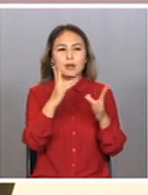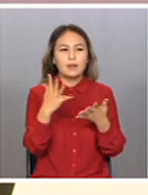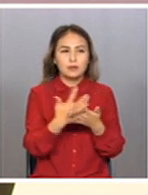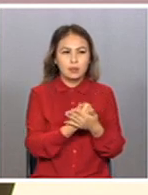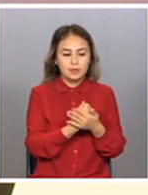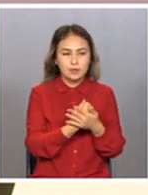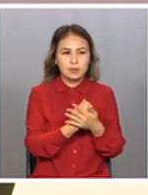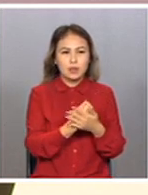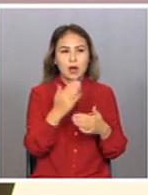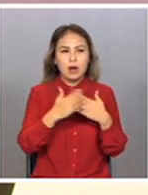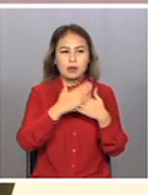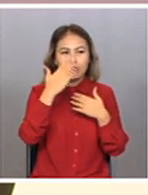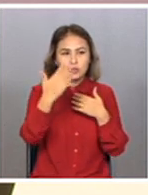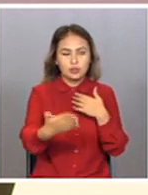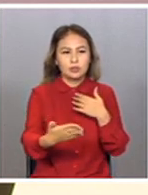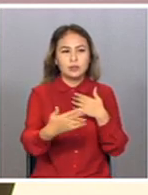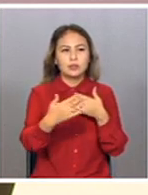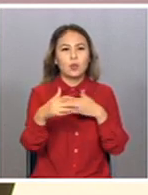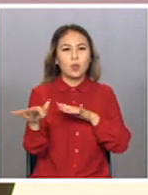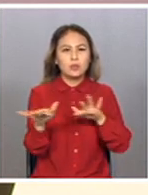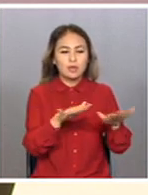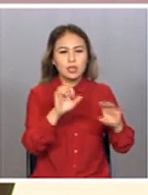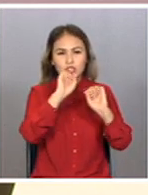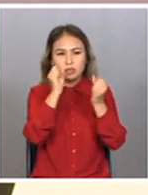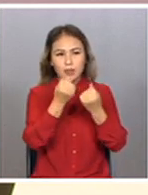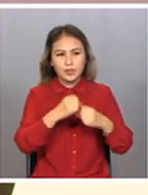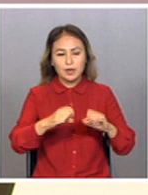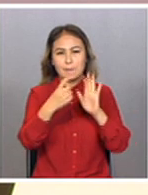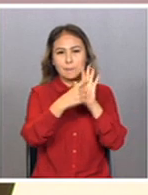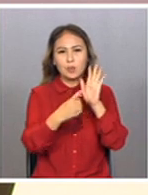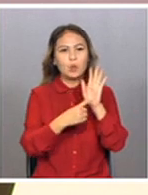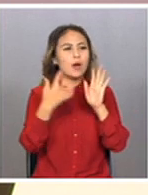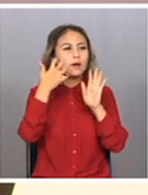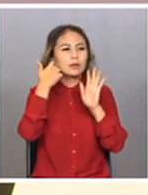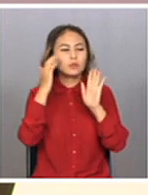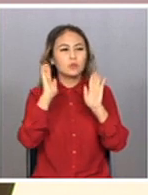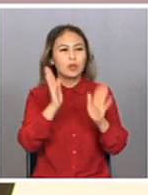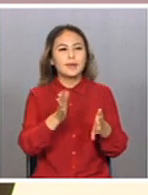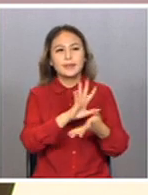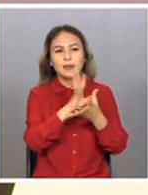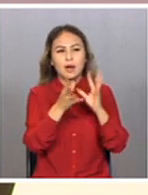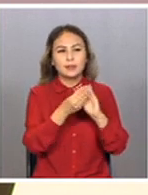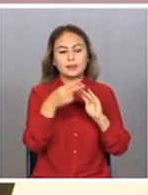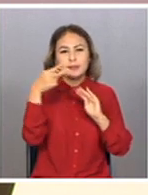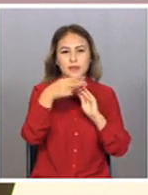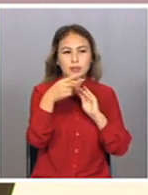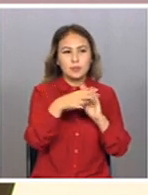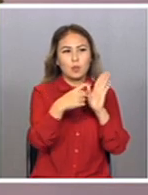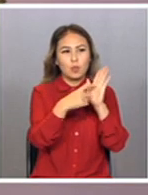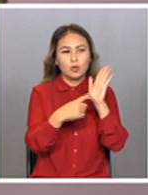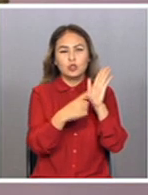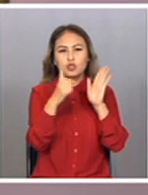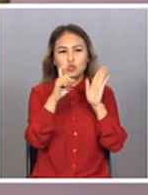анықтаймыз? Арақашықтықты қозғалы жылдамдығына бөлу арқылы анықтаймыз. Яғни 2000 мен 100-дің